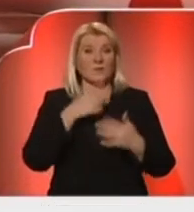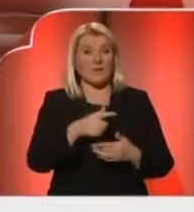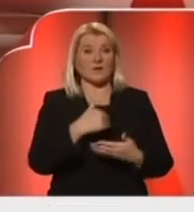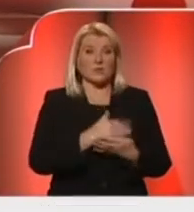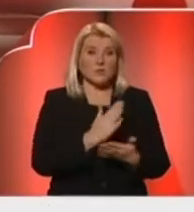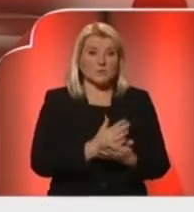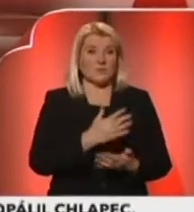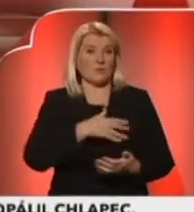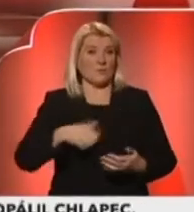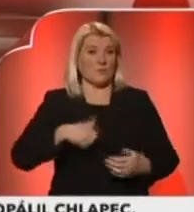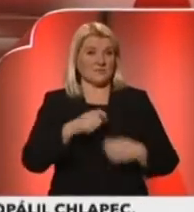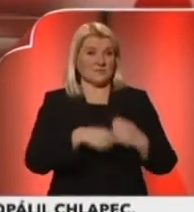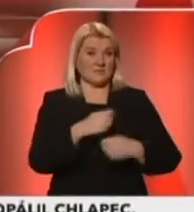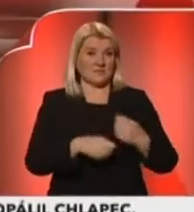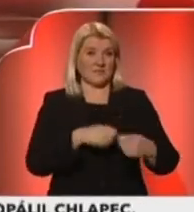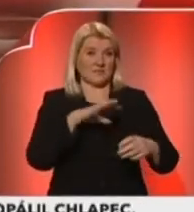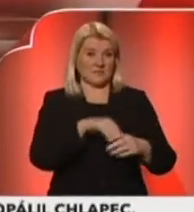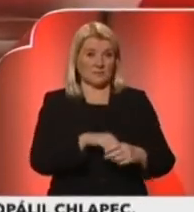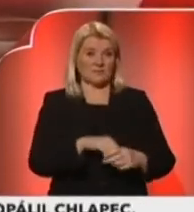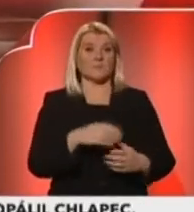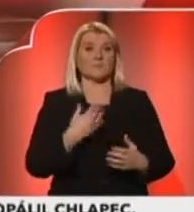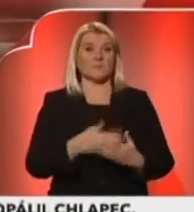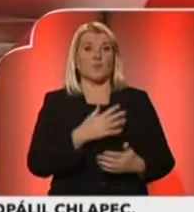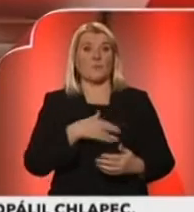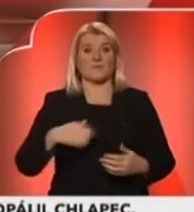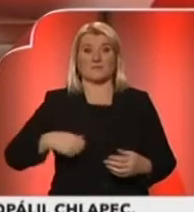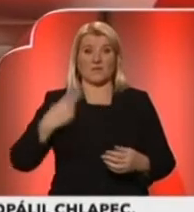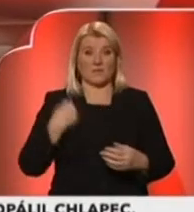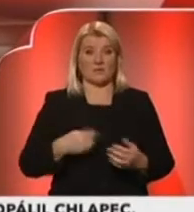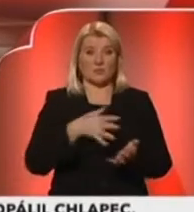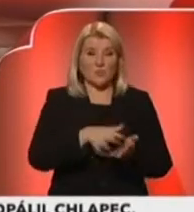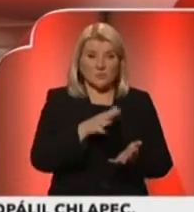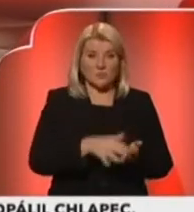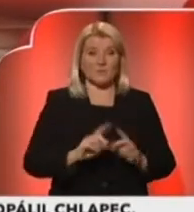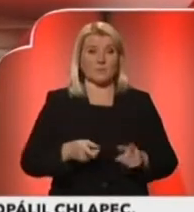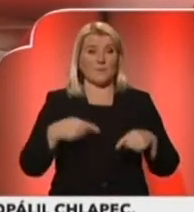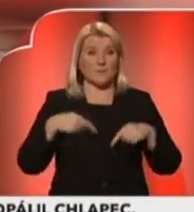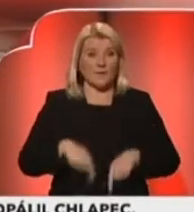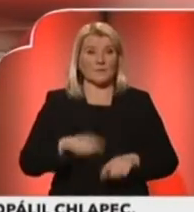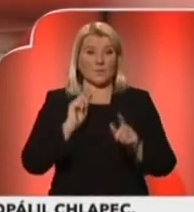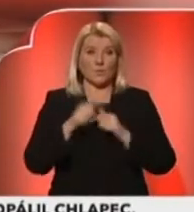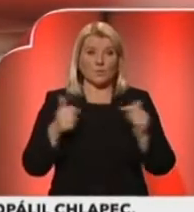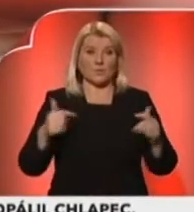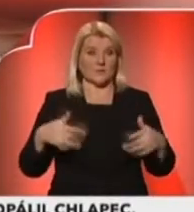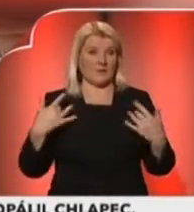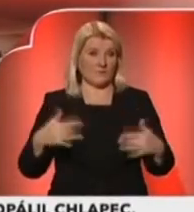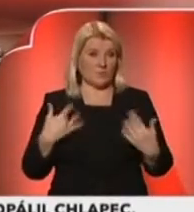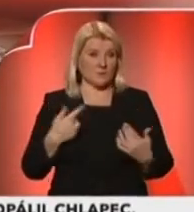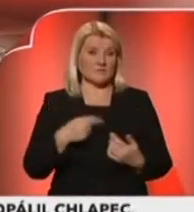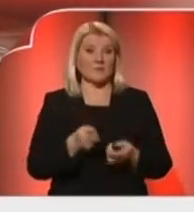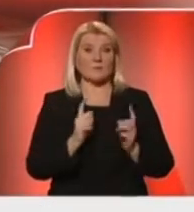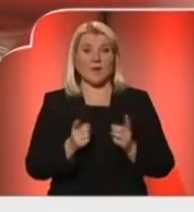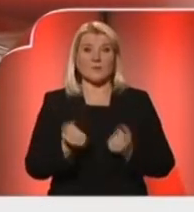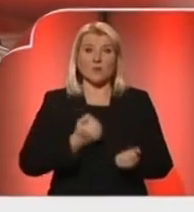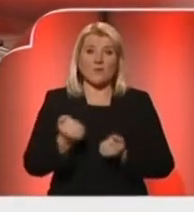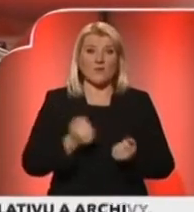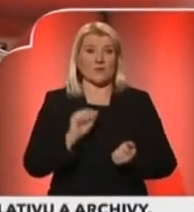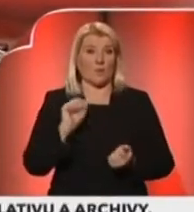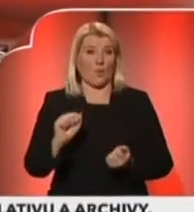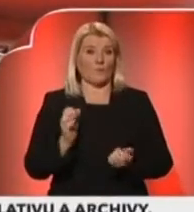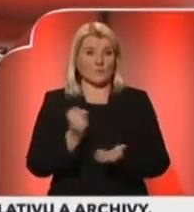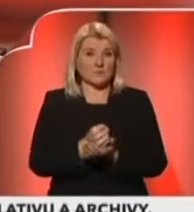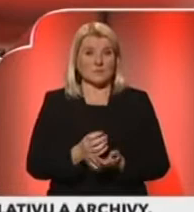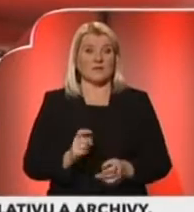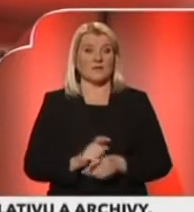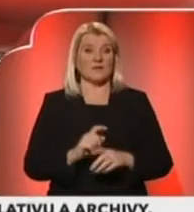rozdělujete resorty, tak resort finanční kontroly, majetku, kultury a zdravotnictví, to by měli ovládnout komunisté,